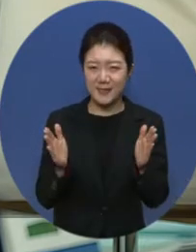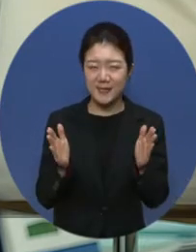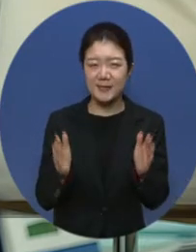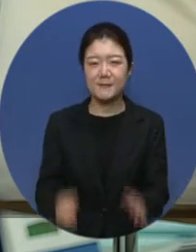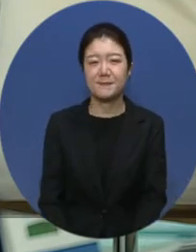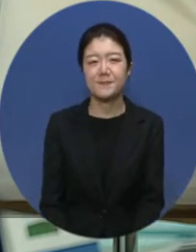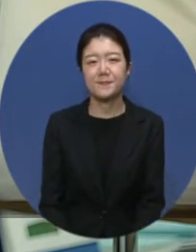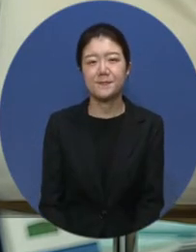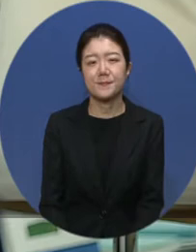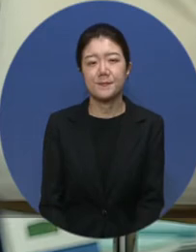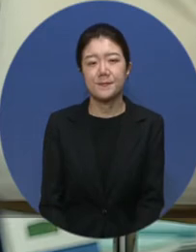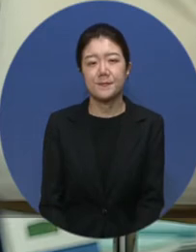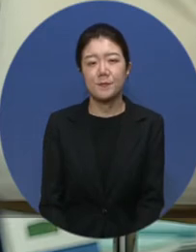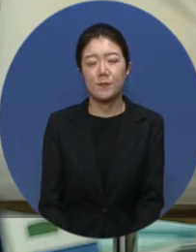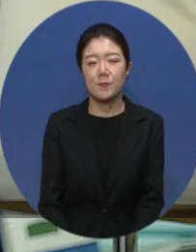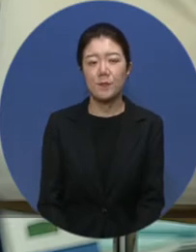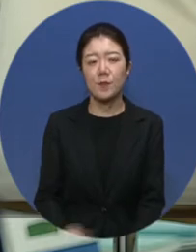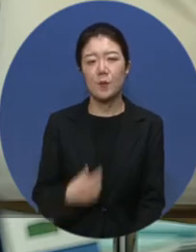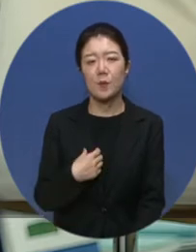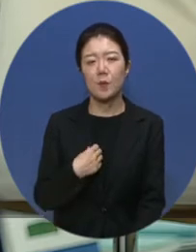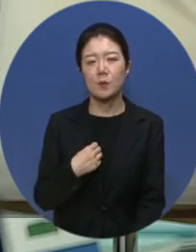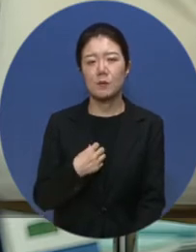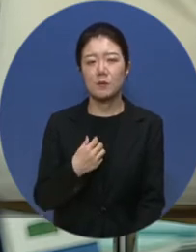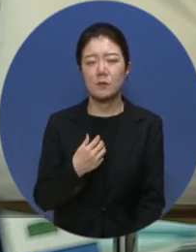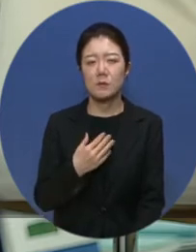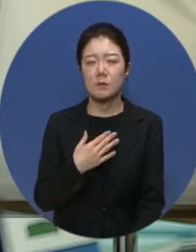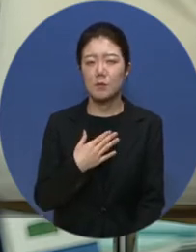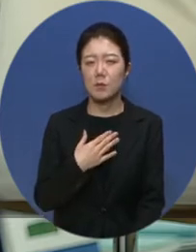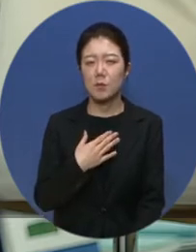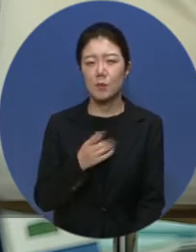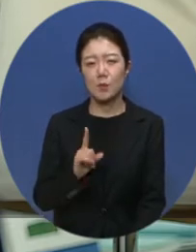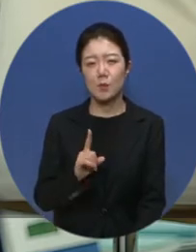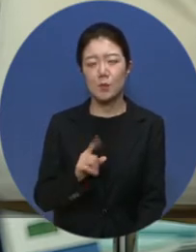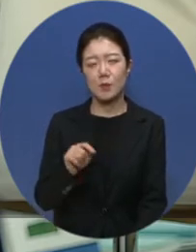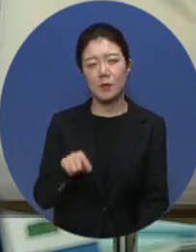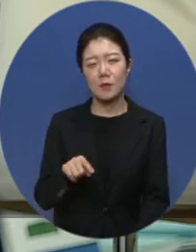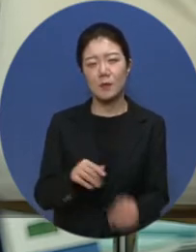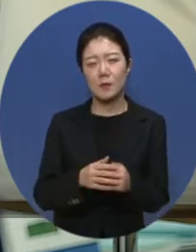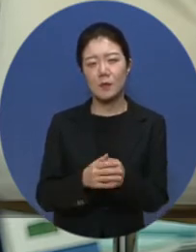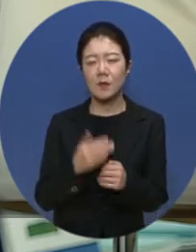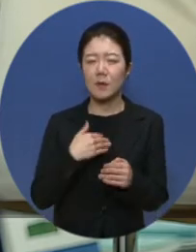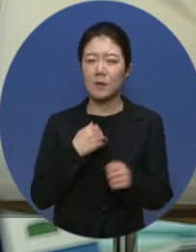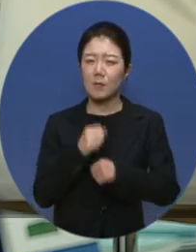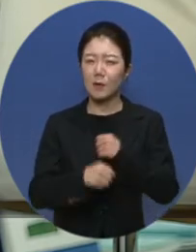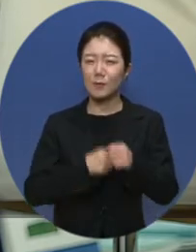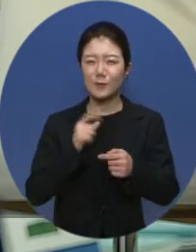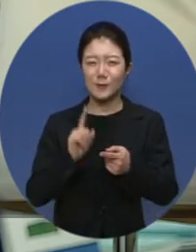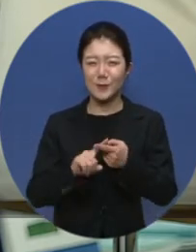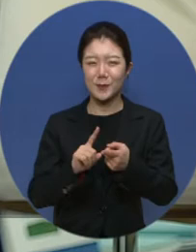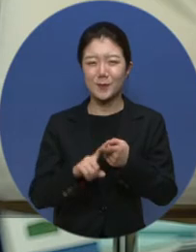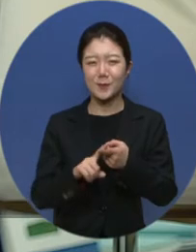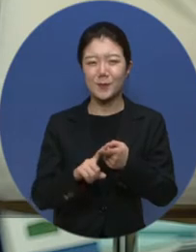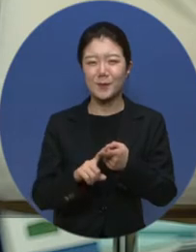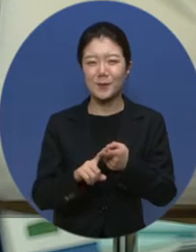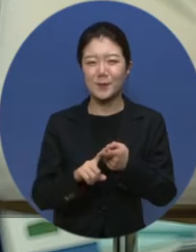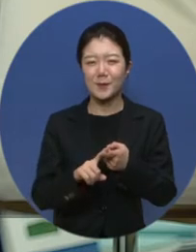네. 그러면서 옷을 이렇게 내 맘대로